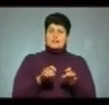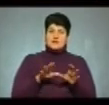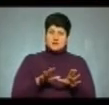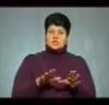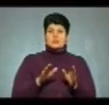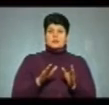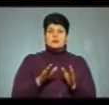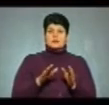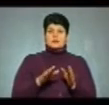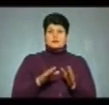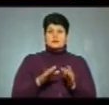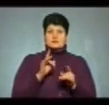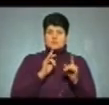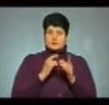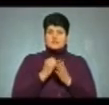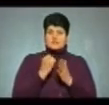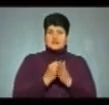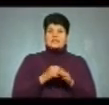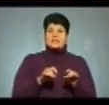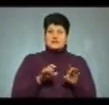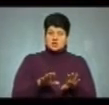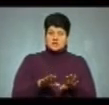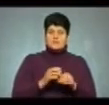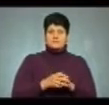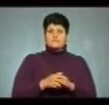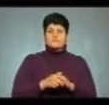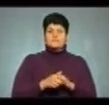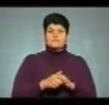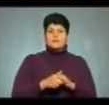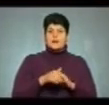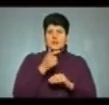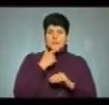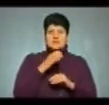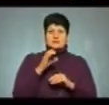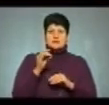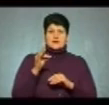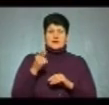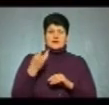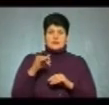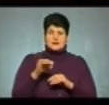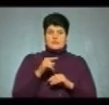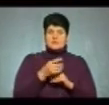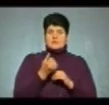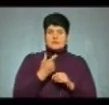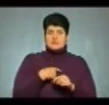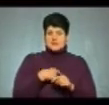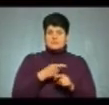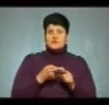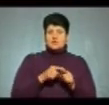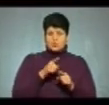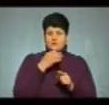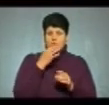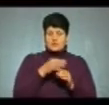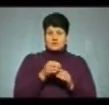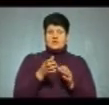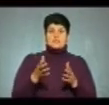цілим мешканцями, зборами затвердити якесь рішення. Значить, пан Сергій, він взяв на себе таку відповідальність, вони